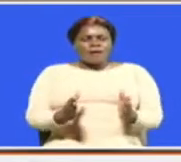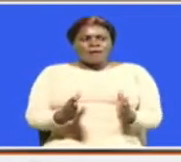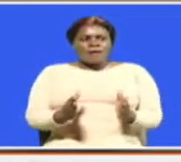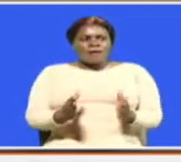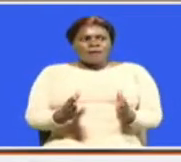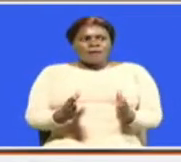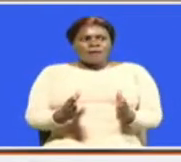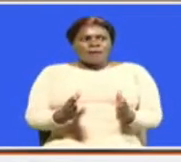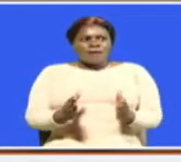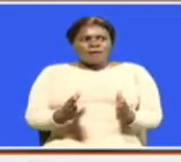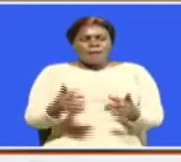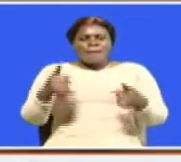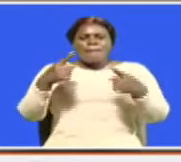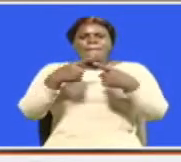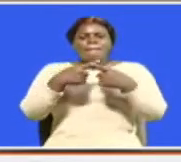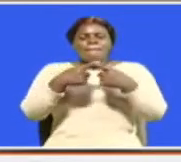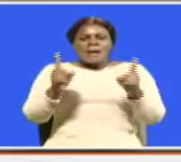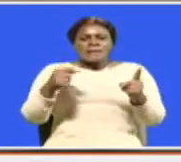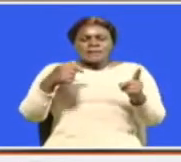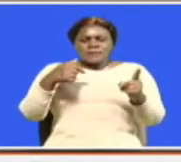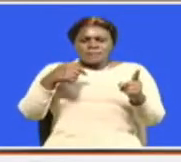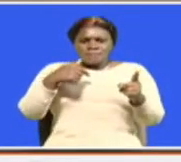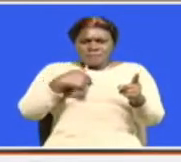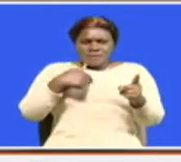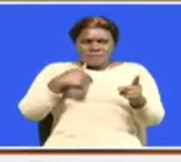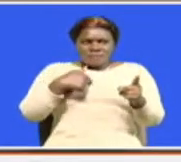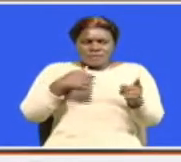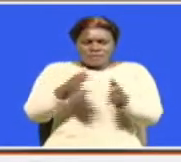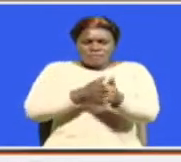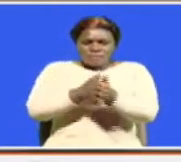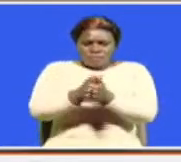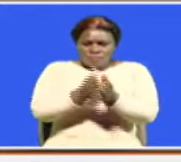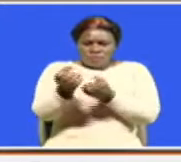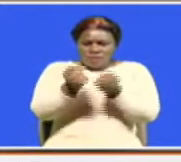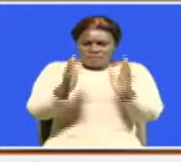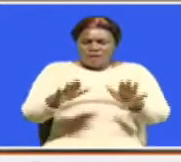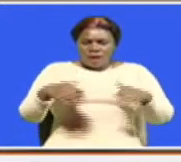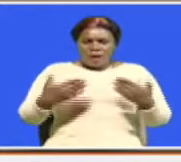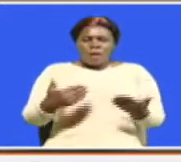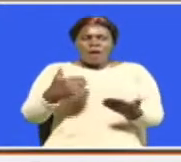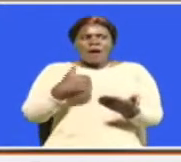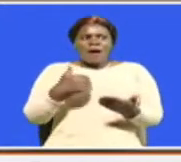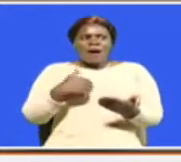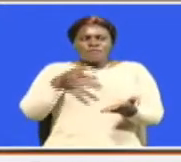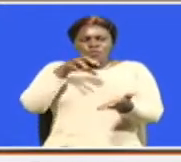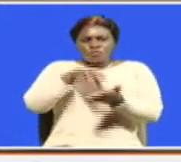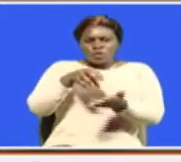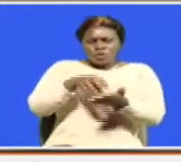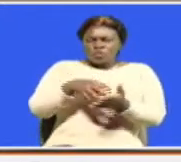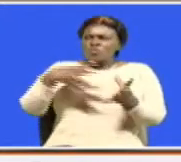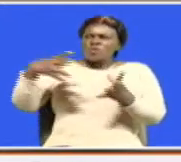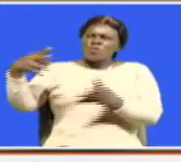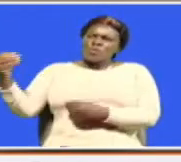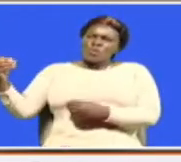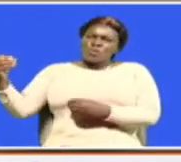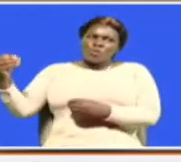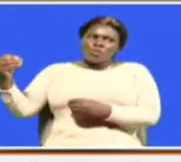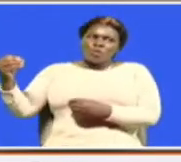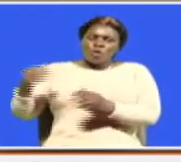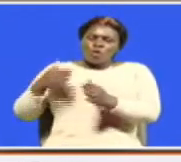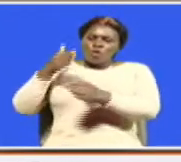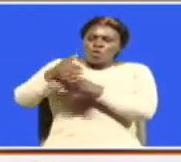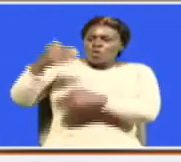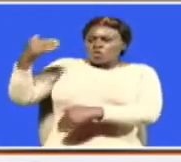driver. Lakini kitu ilinifanya ili ni motivate ni kuwa driver, kulikuwa na incident fulani tumeshaienda cross